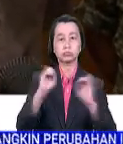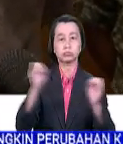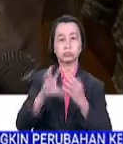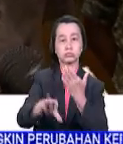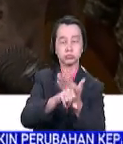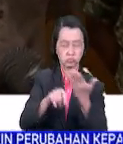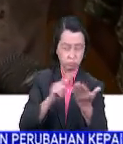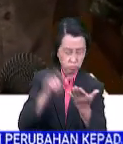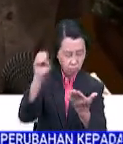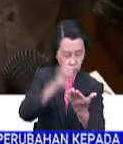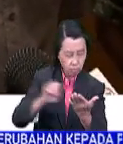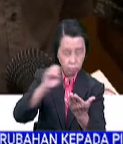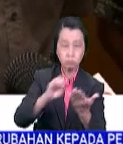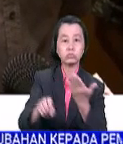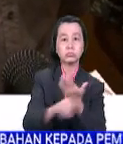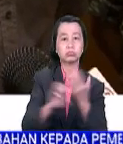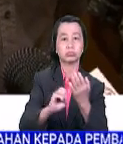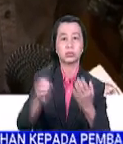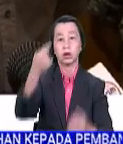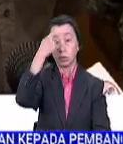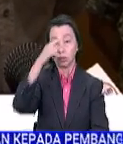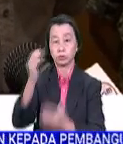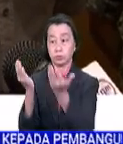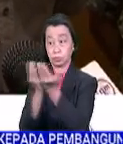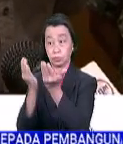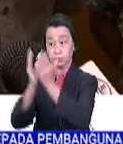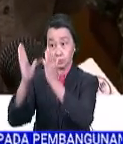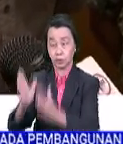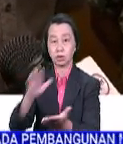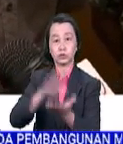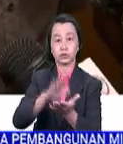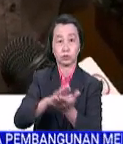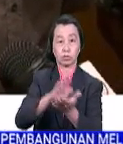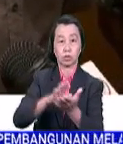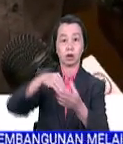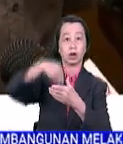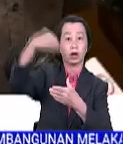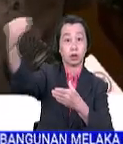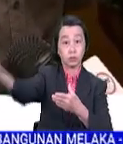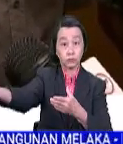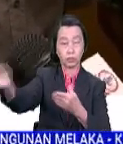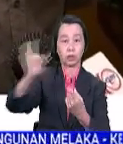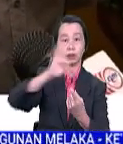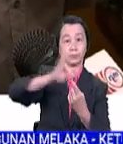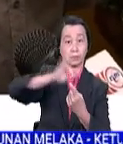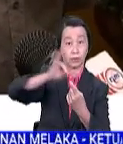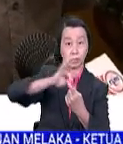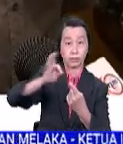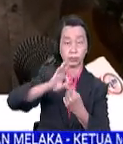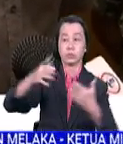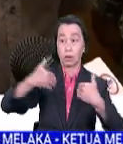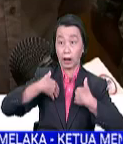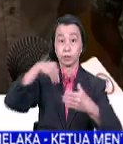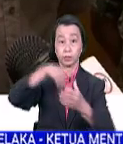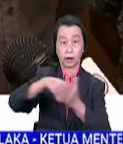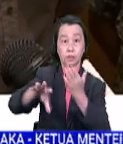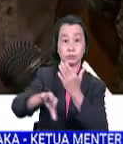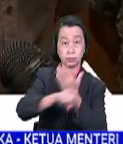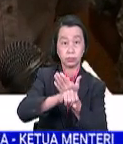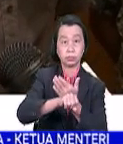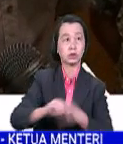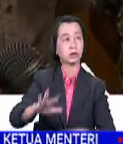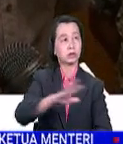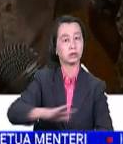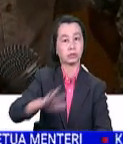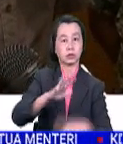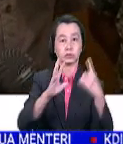dalam MySejahtera. Jadi untuk pelajar yang bersekolah di luar daripada Pulau Pinang yang ada dalam MySejahtera setakat ini lebih